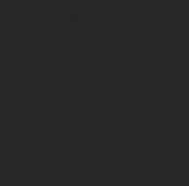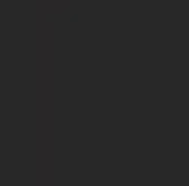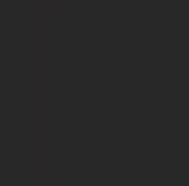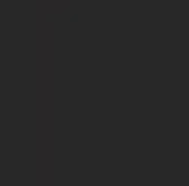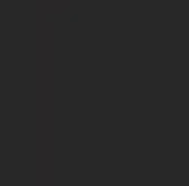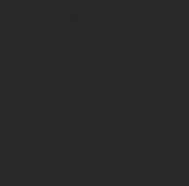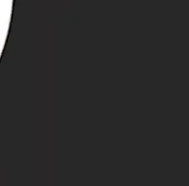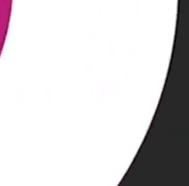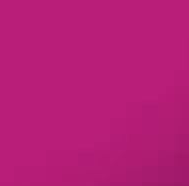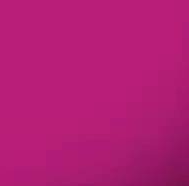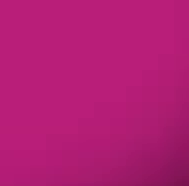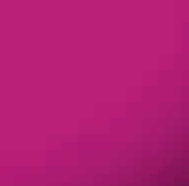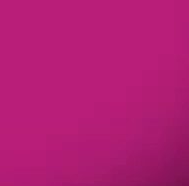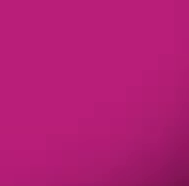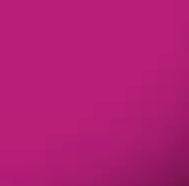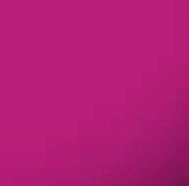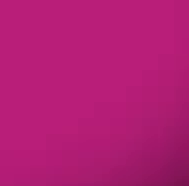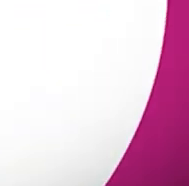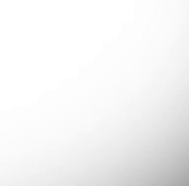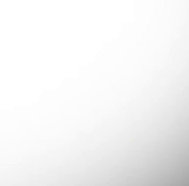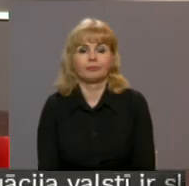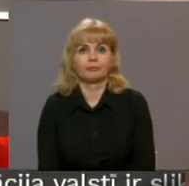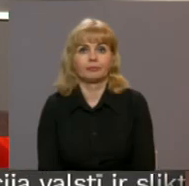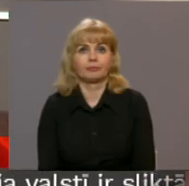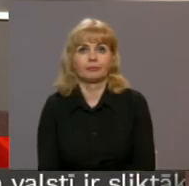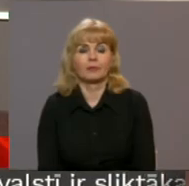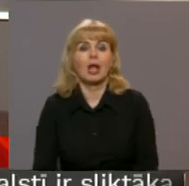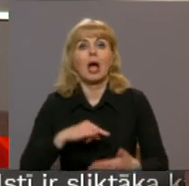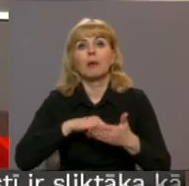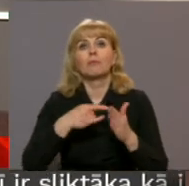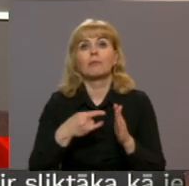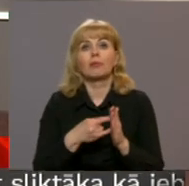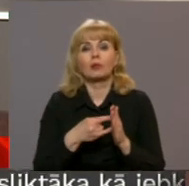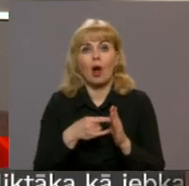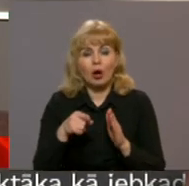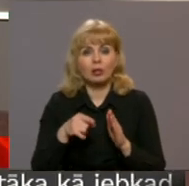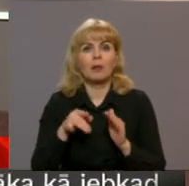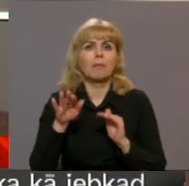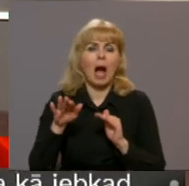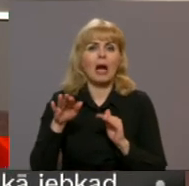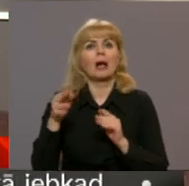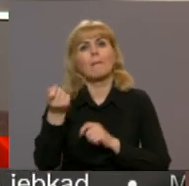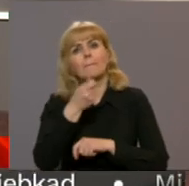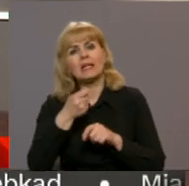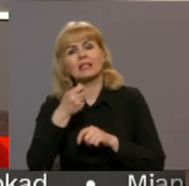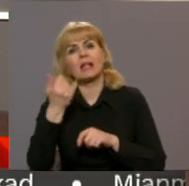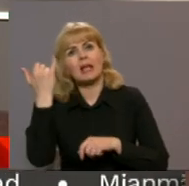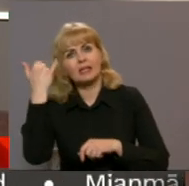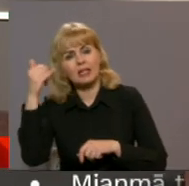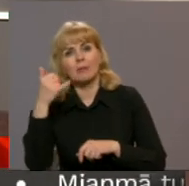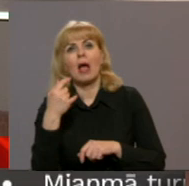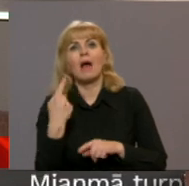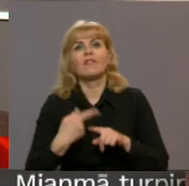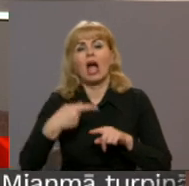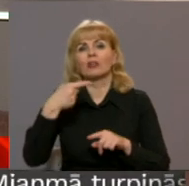Re, viss ēters ir te! Projektu bankā ar biznesa ideju par ēdamiem, vienreiz